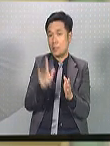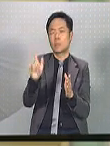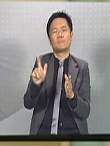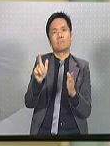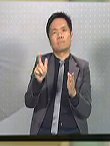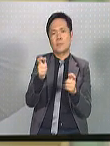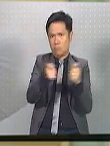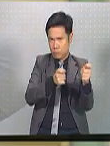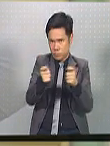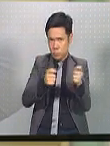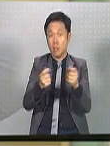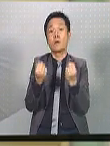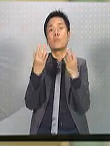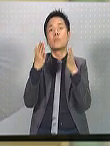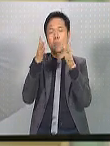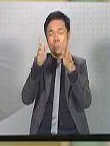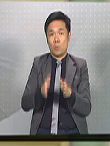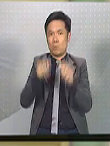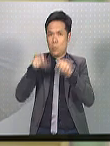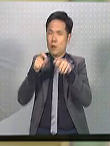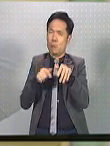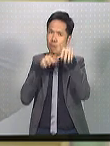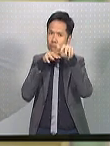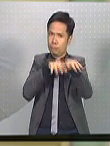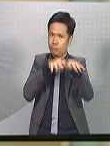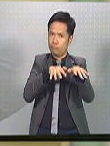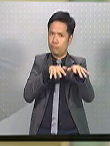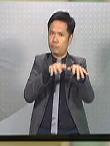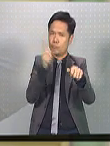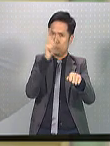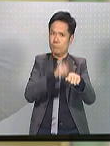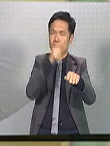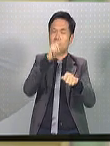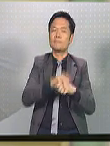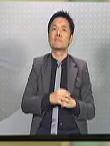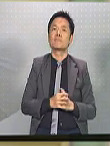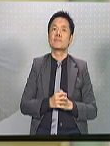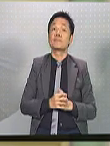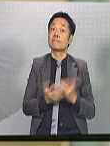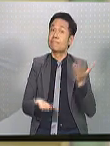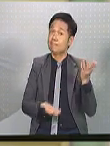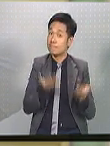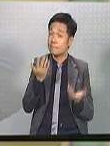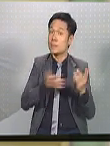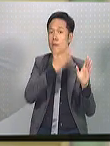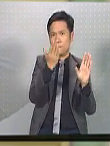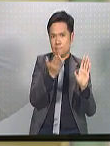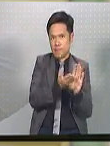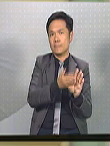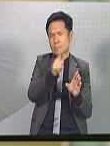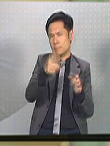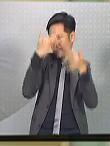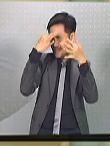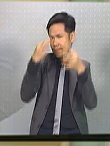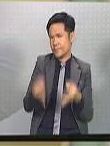disini jumlah kemasukan serentak yang mungkin akan berlaku Jadi mungkin PH bank akan menentukan